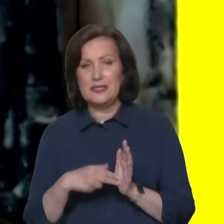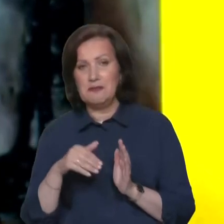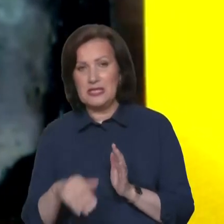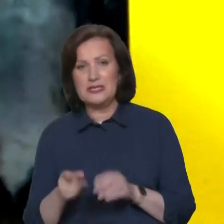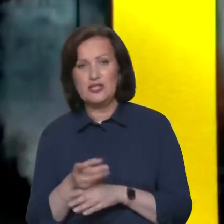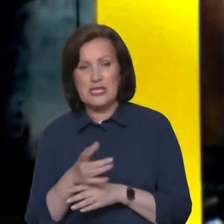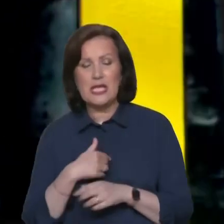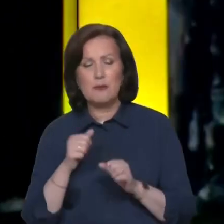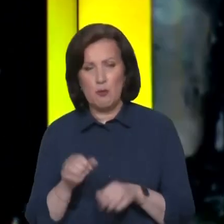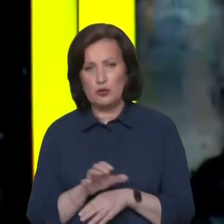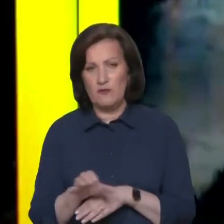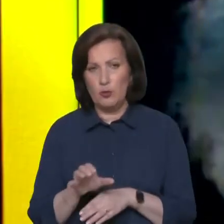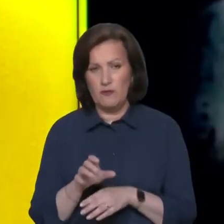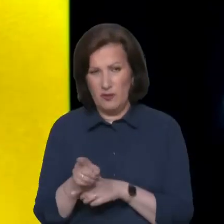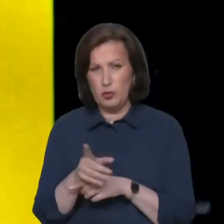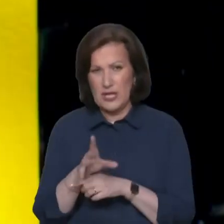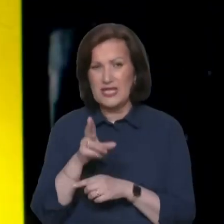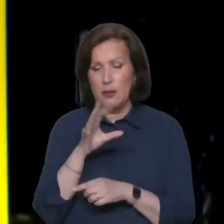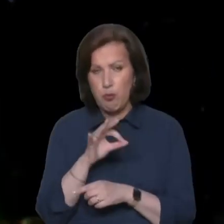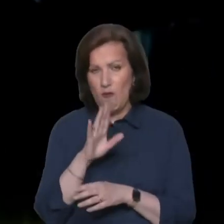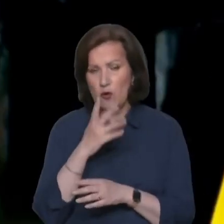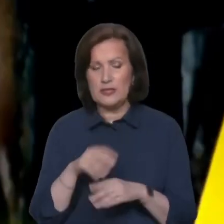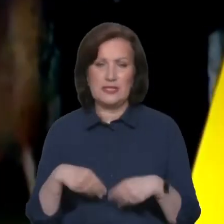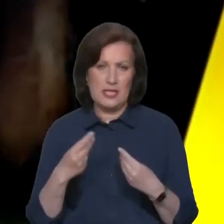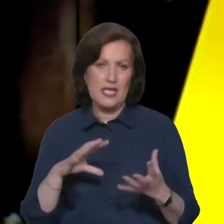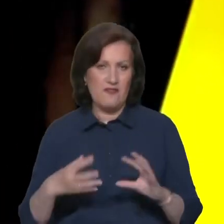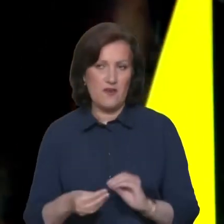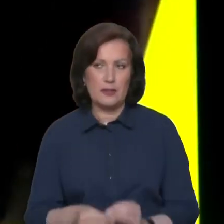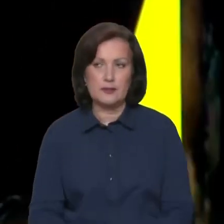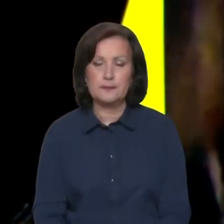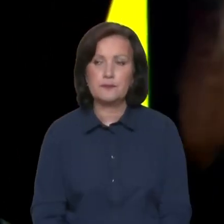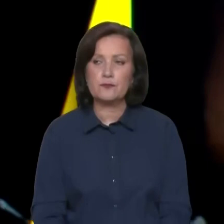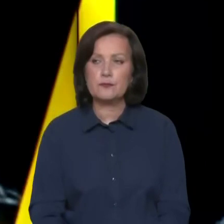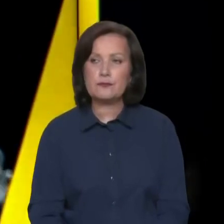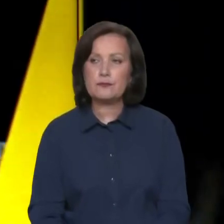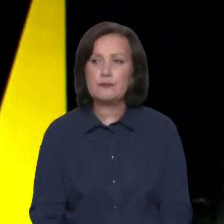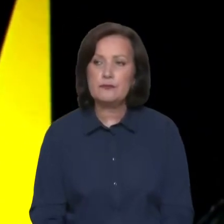снарядів ми можемо випускати по ворогу, і це дає свій ефект.